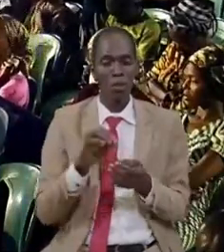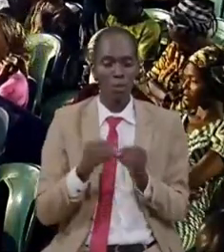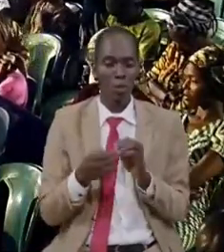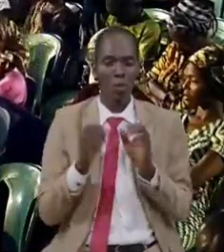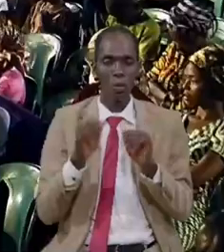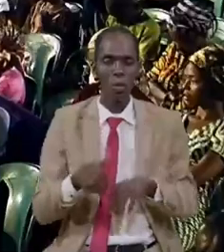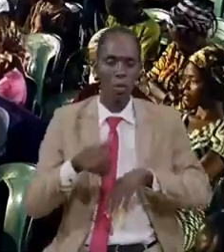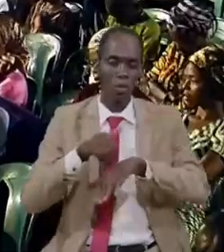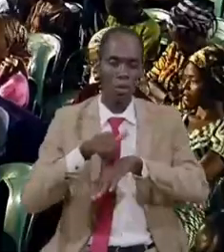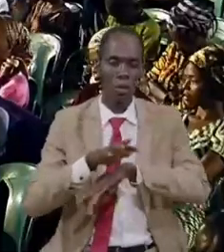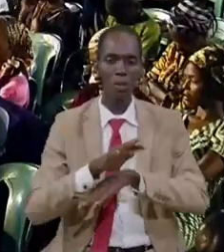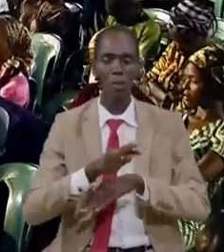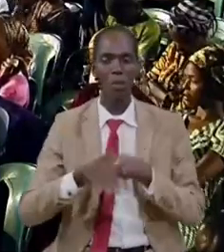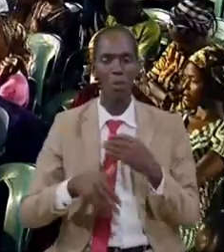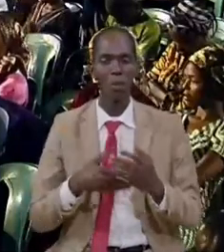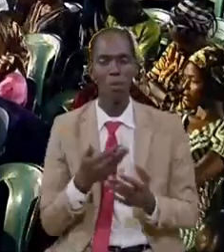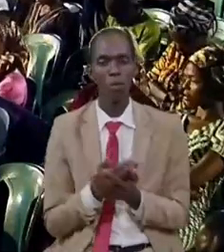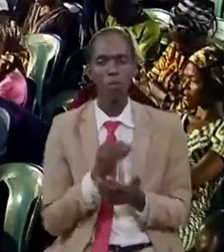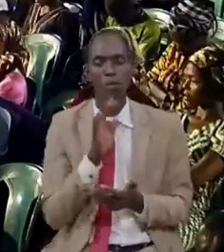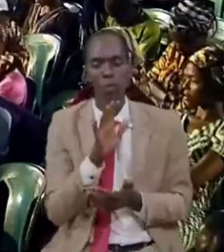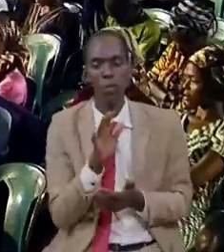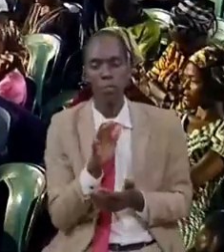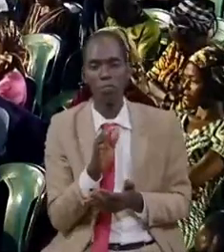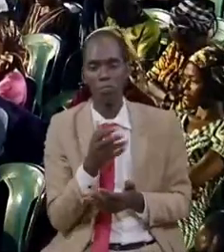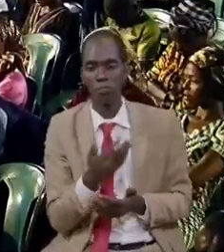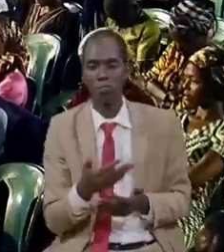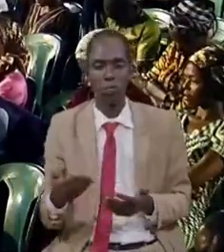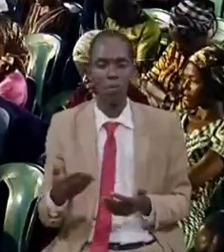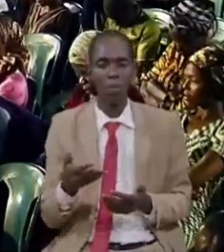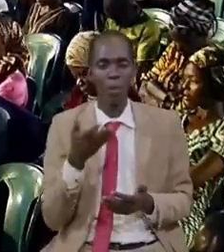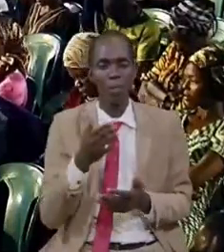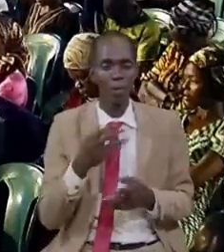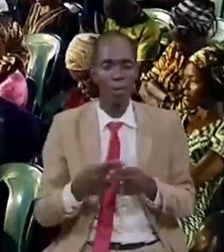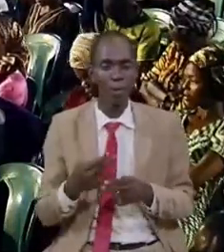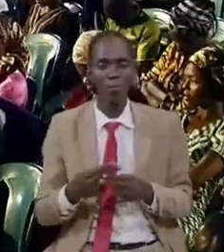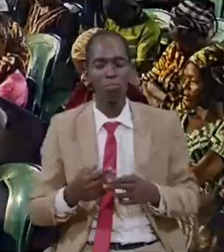Notre WhatsApp sur lequel pour aussi nous contact, nous pouvons nous contacter.